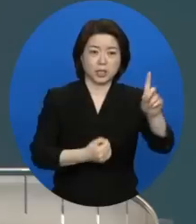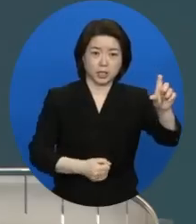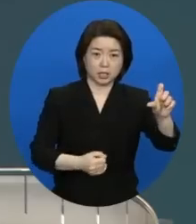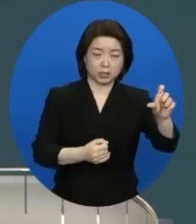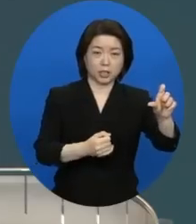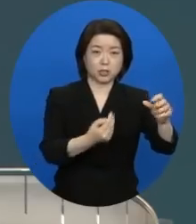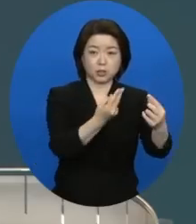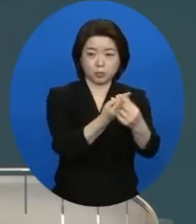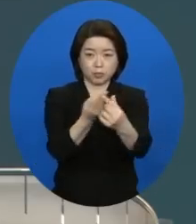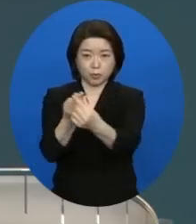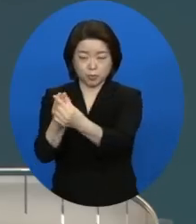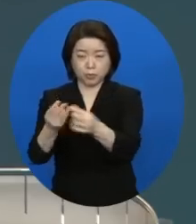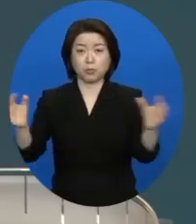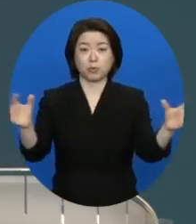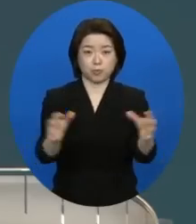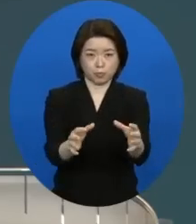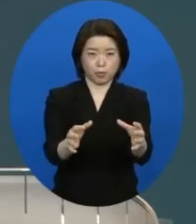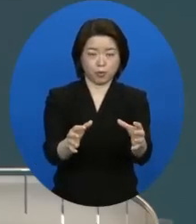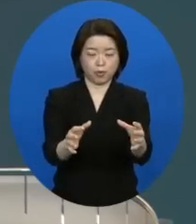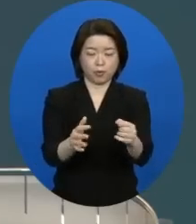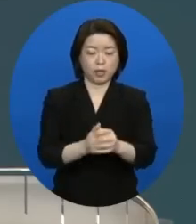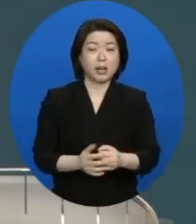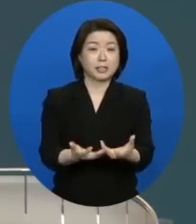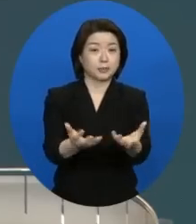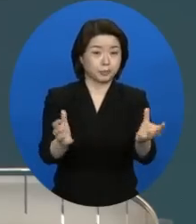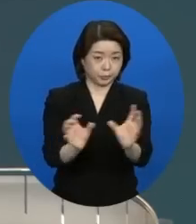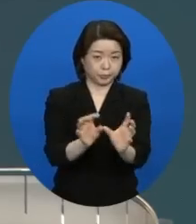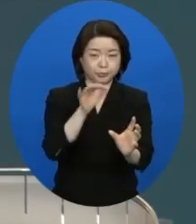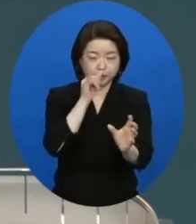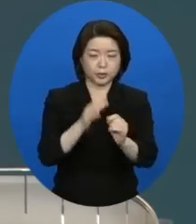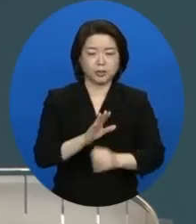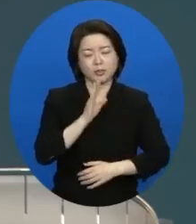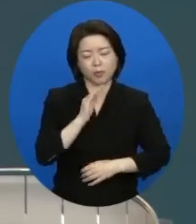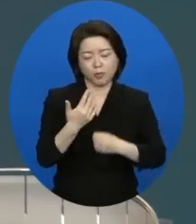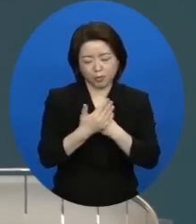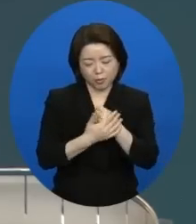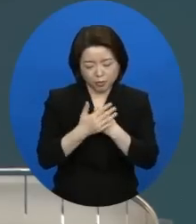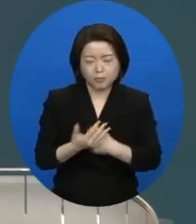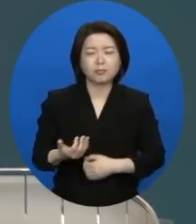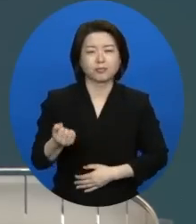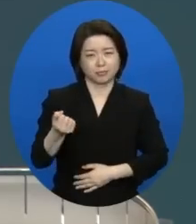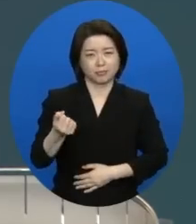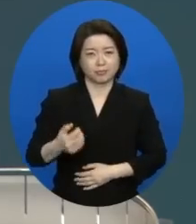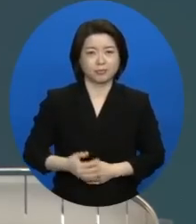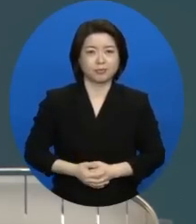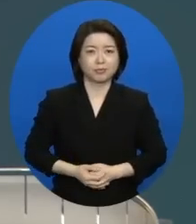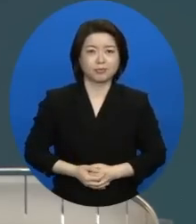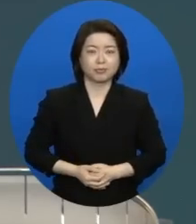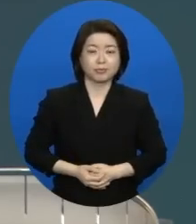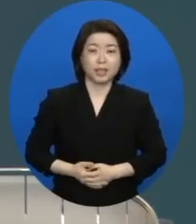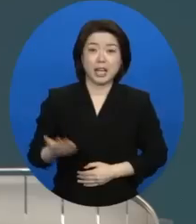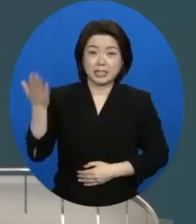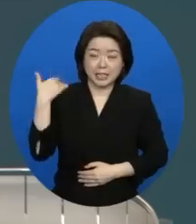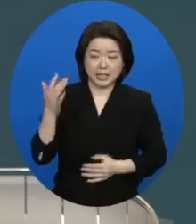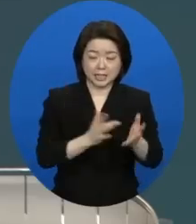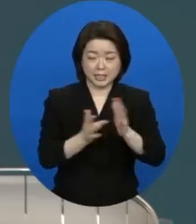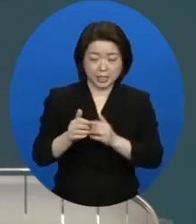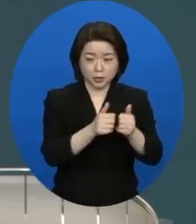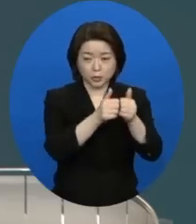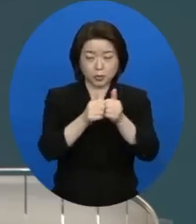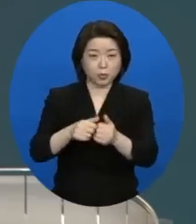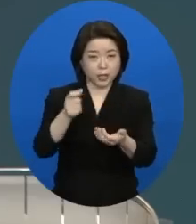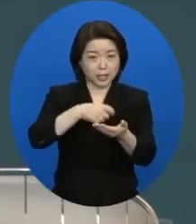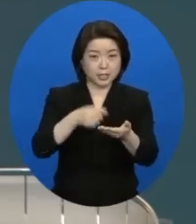부부가 함께 모여서 모임을 가졌는데 참 은혜로웠어요. 그동안에 예수 동행일기를